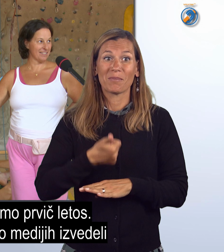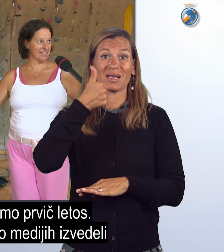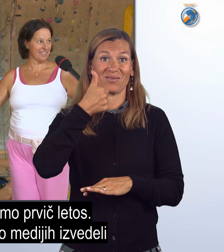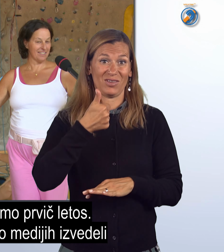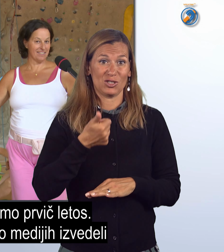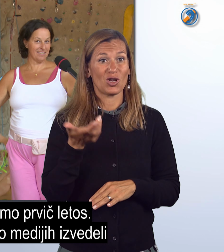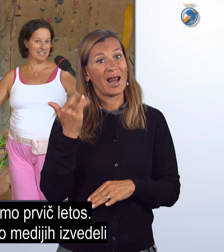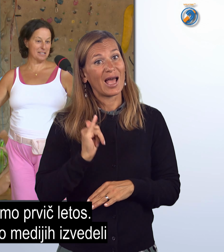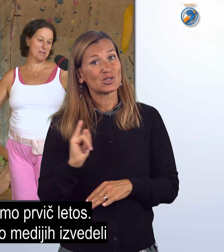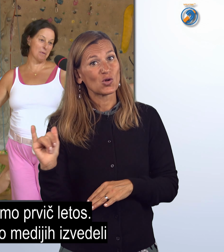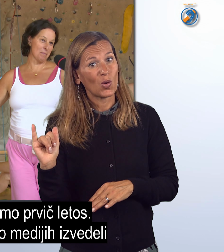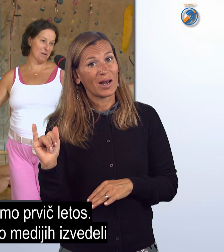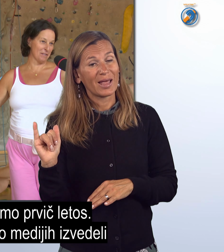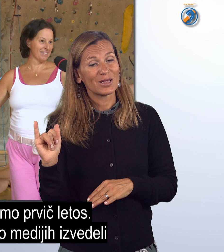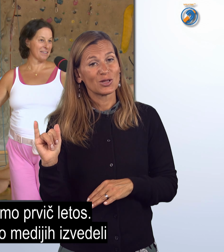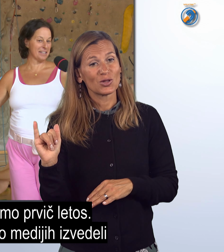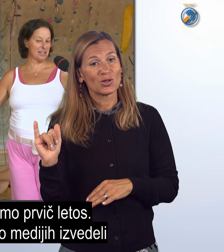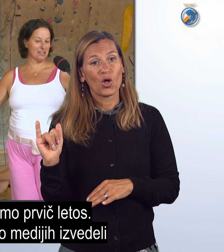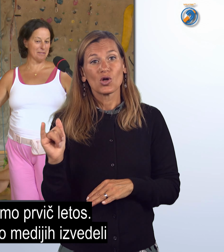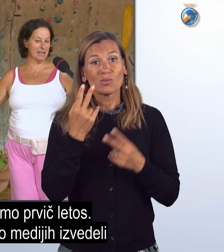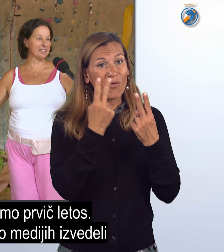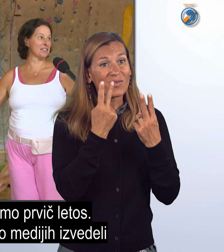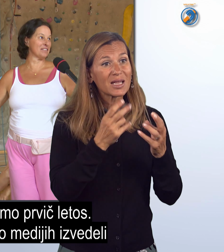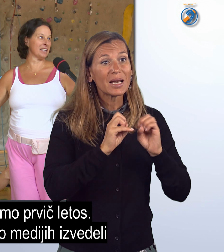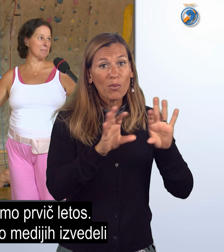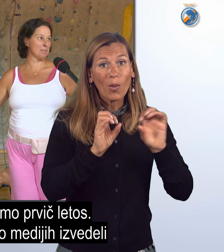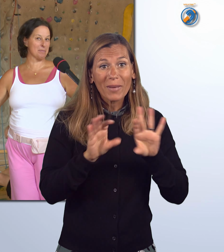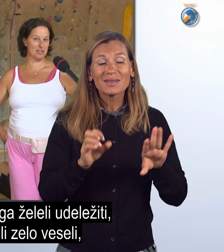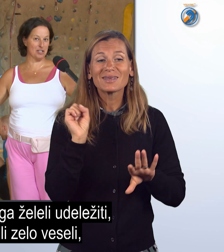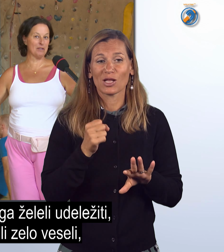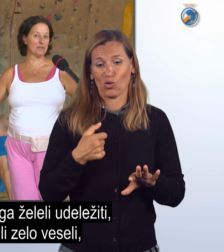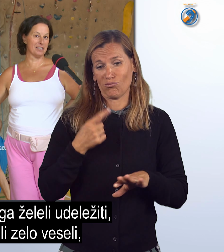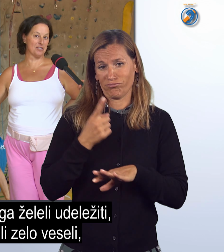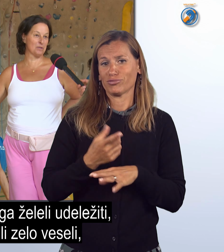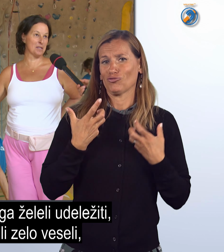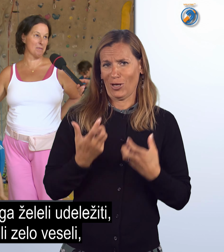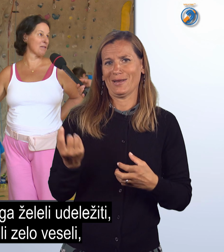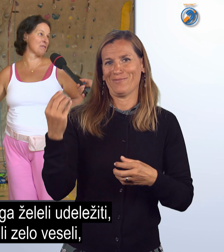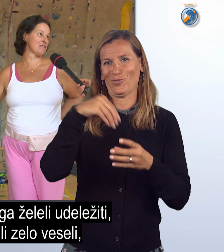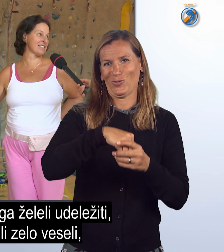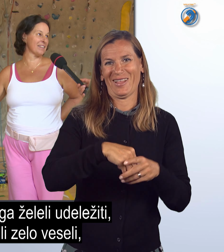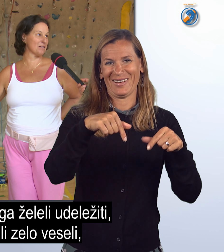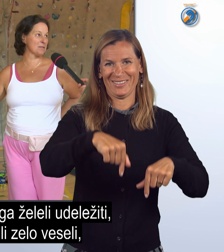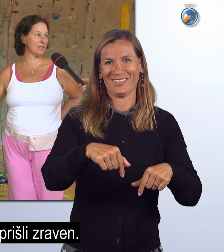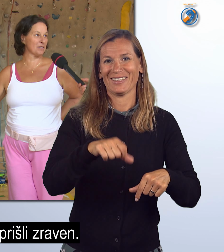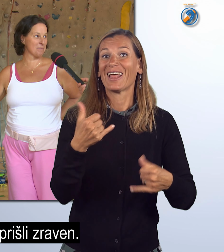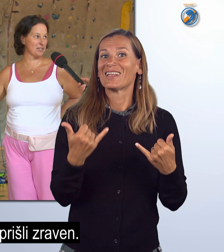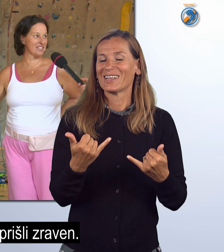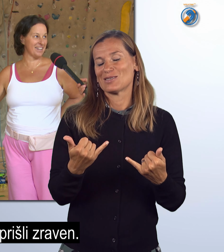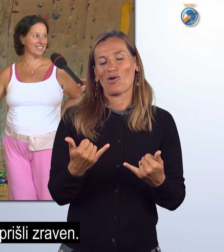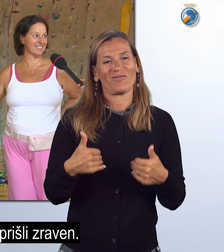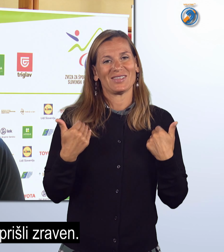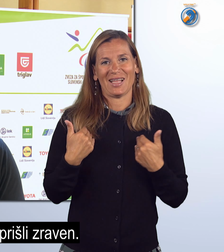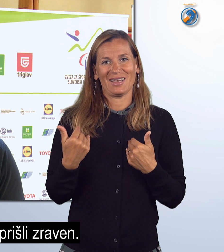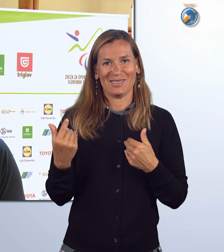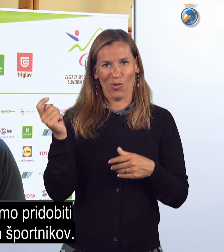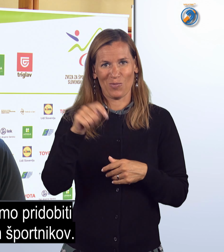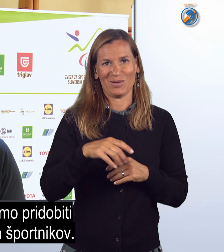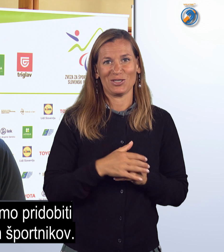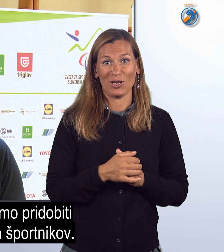letos, lansk let smo po teh medijih videli, pa smo se želeli oddeležiti, tako da smo bili ful veseli, no k smo letos prišli zraven.